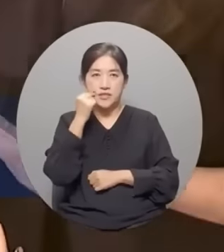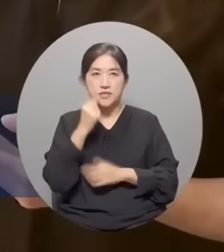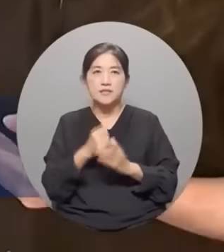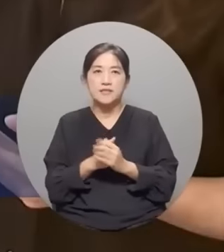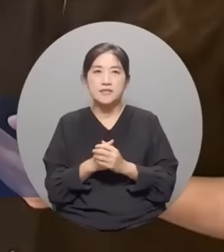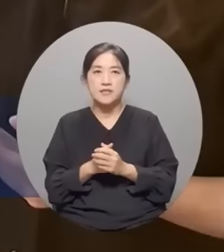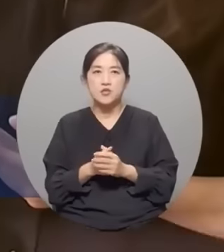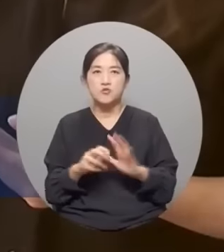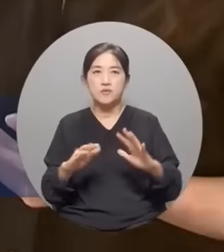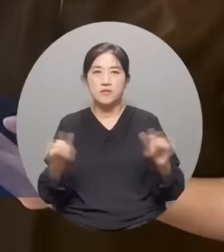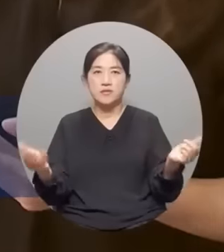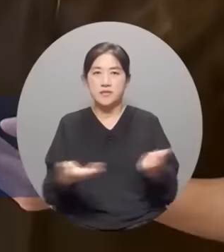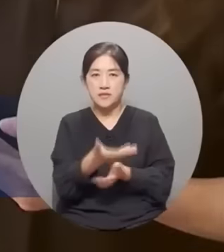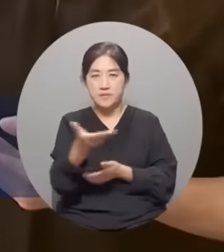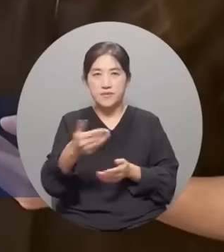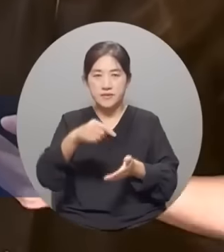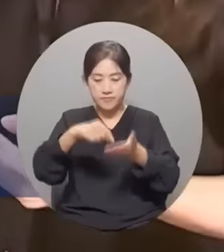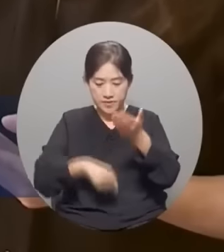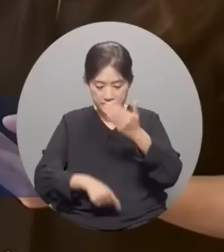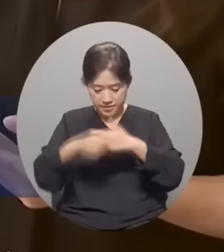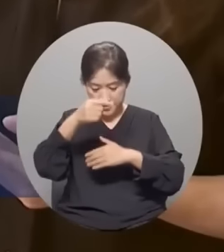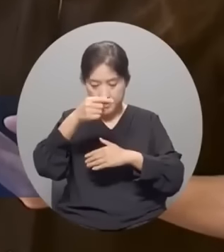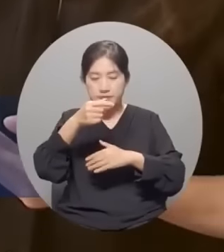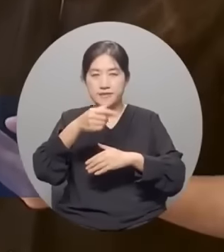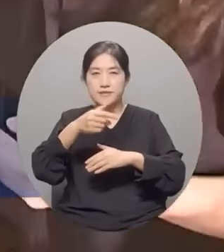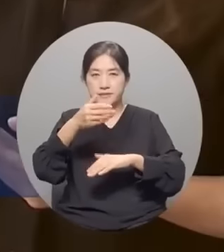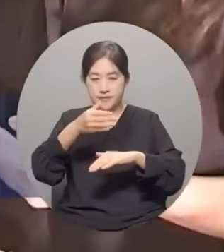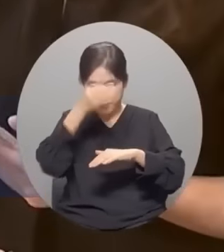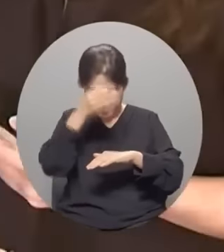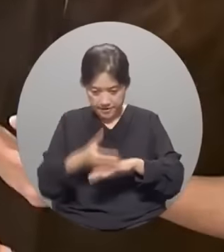못하였습니다 국민들께 깊